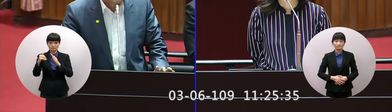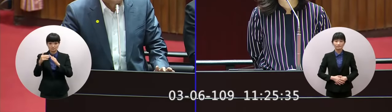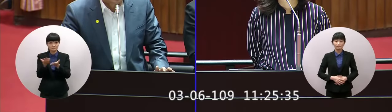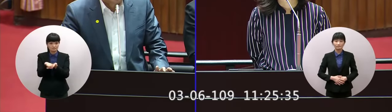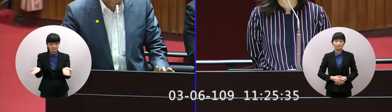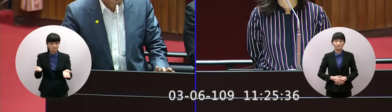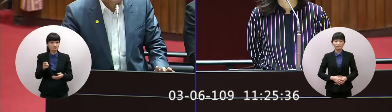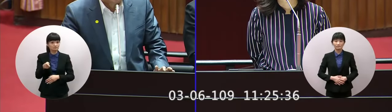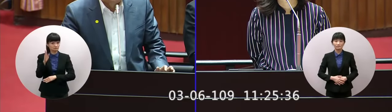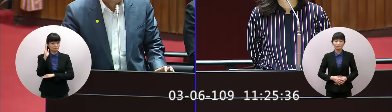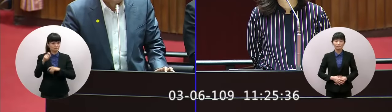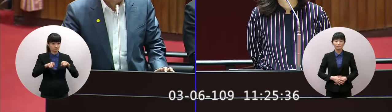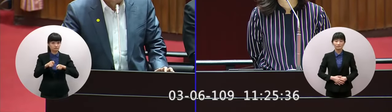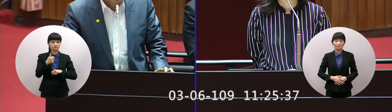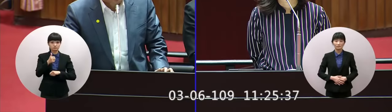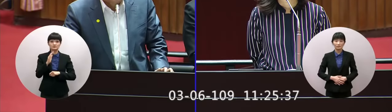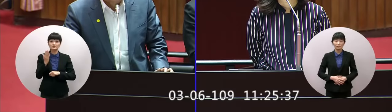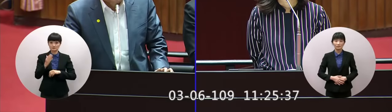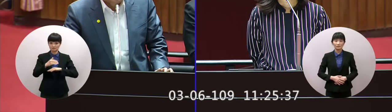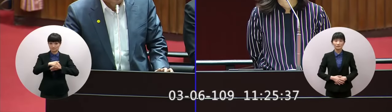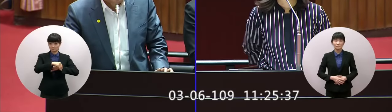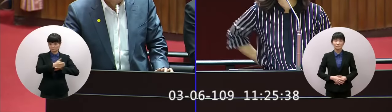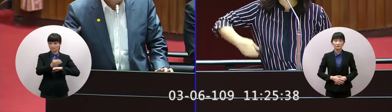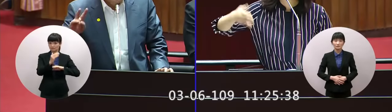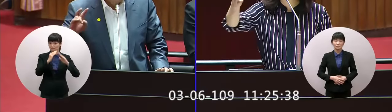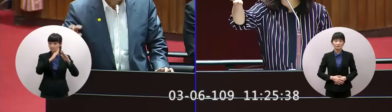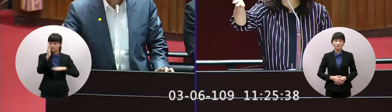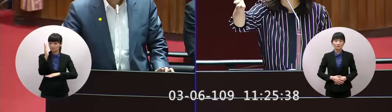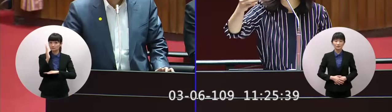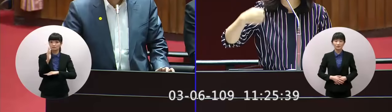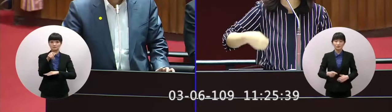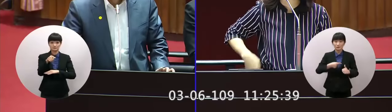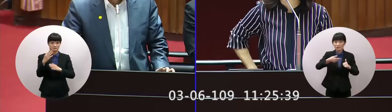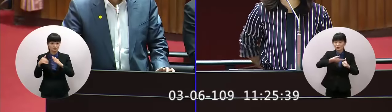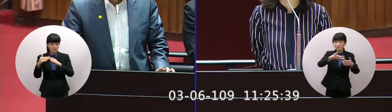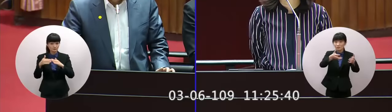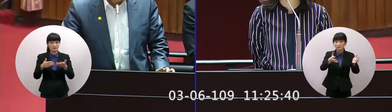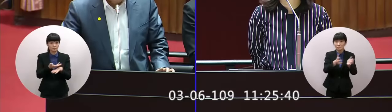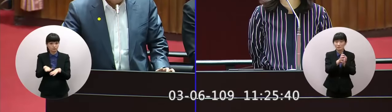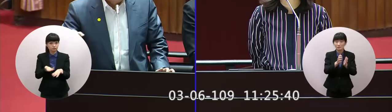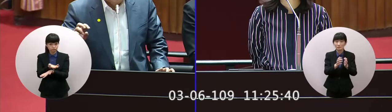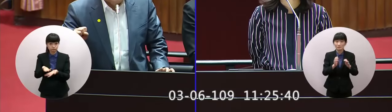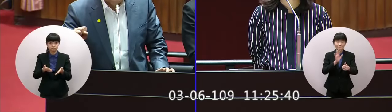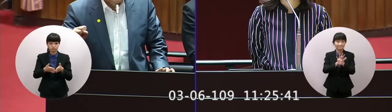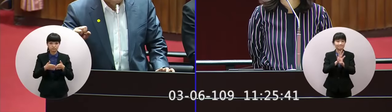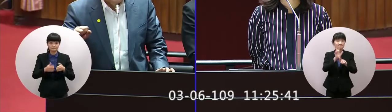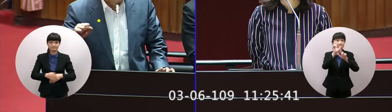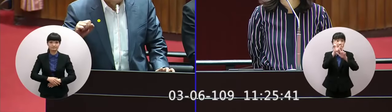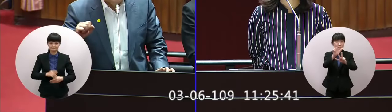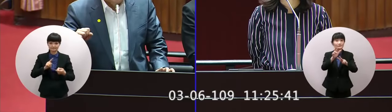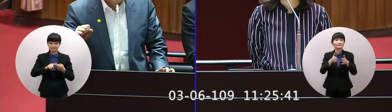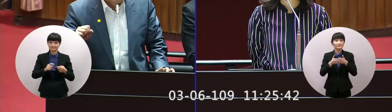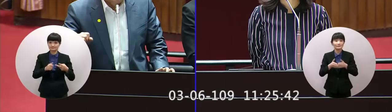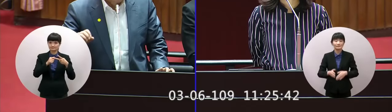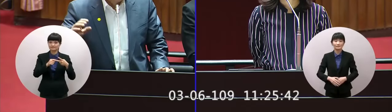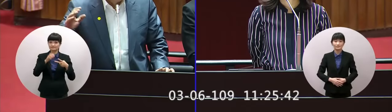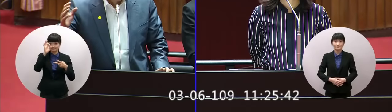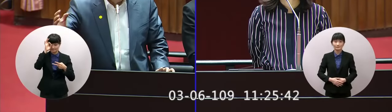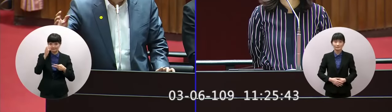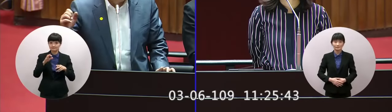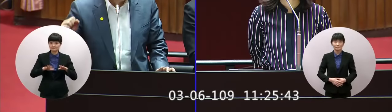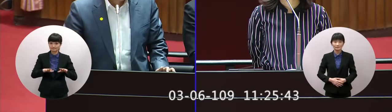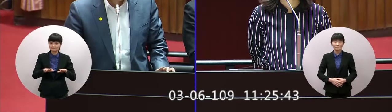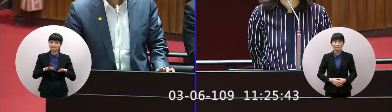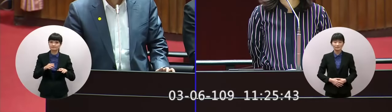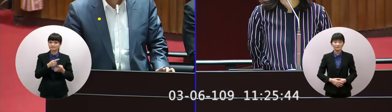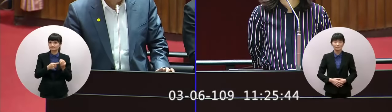跟地方政府还有学校要来做相关的沟通， 所以这边就教育部一定要全力协助。 对啊，第二个当然要看那个量，我们